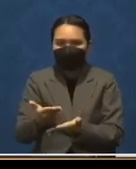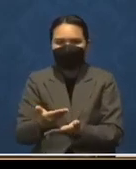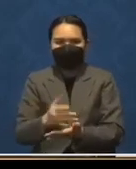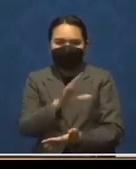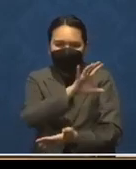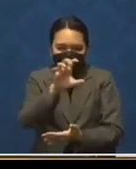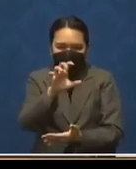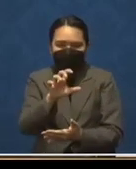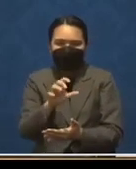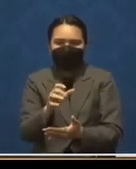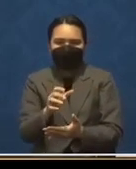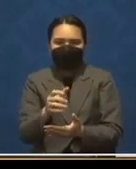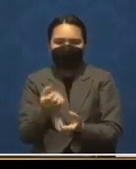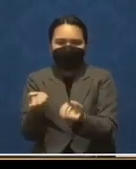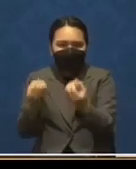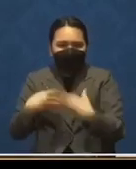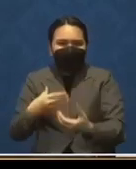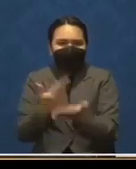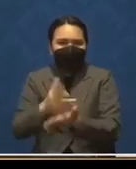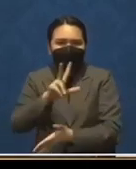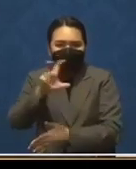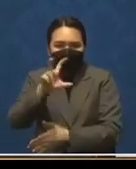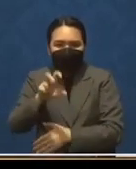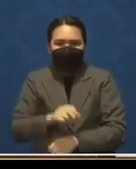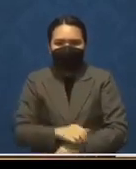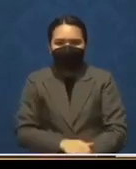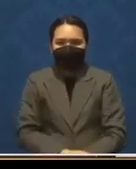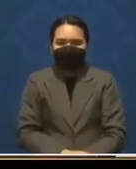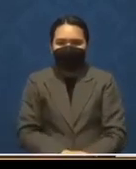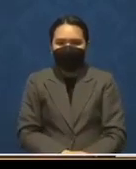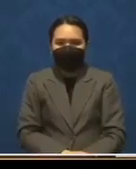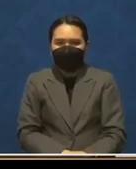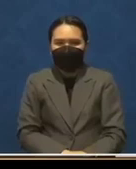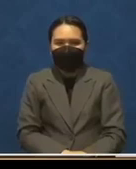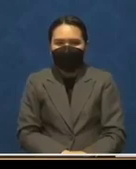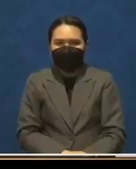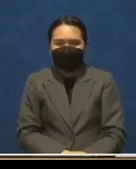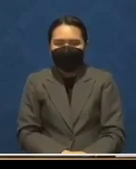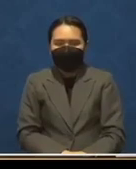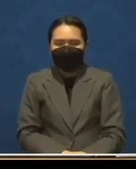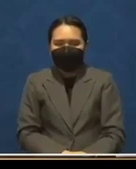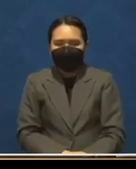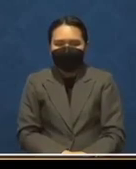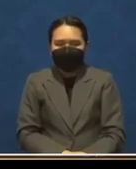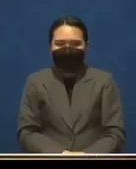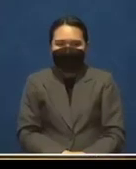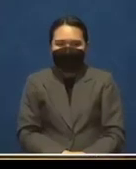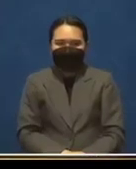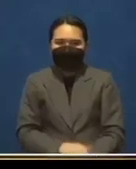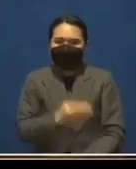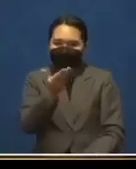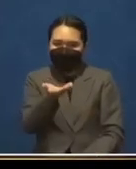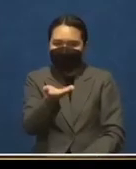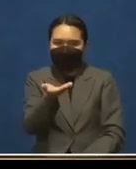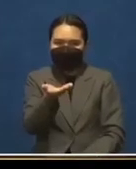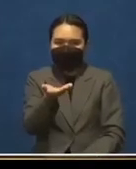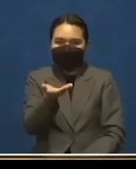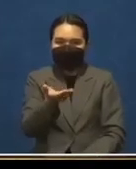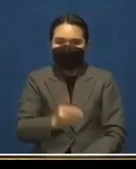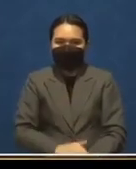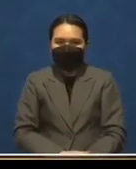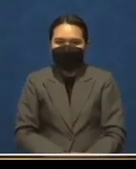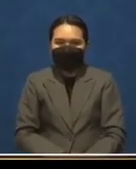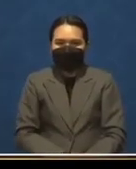300นี่เ